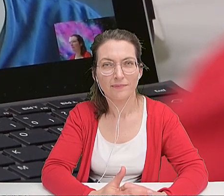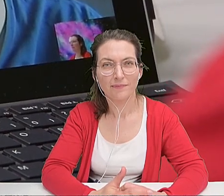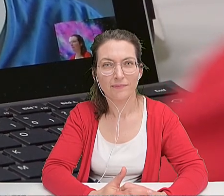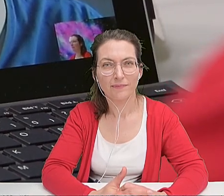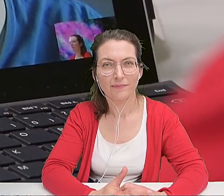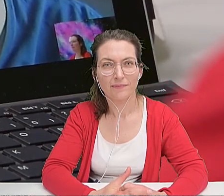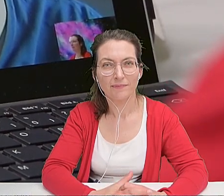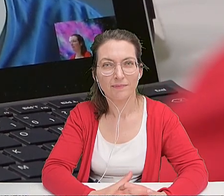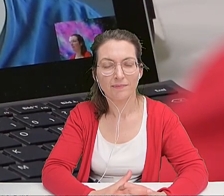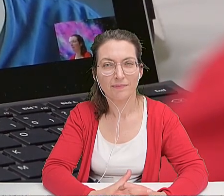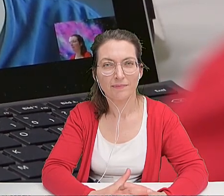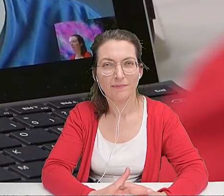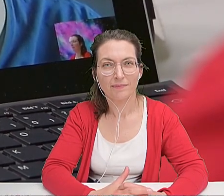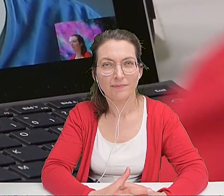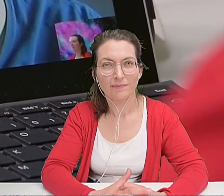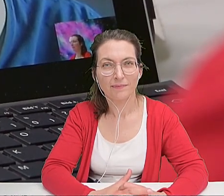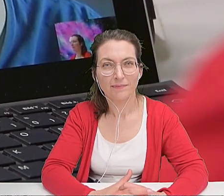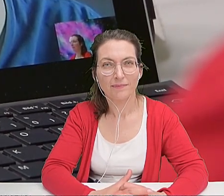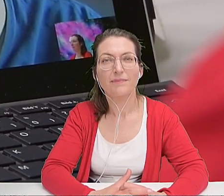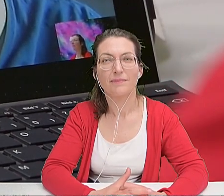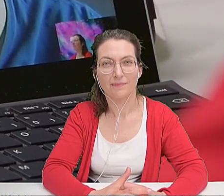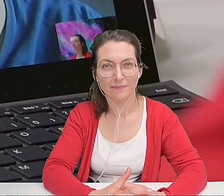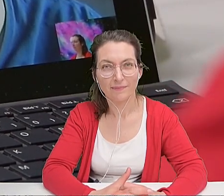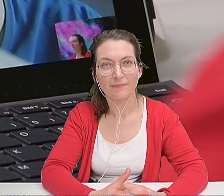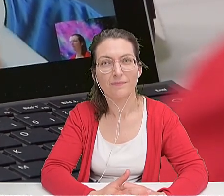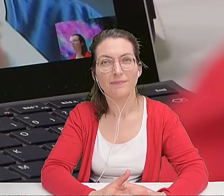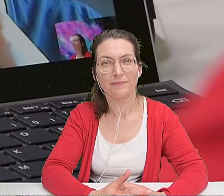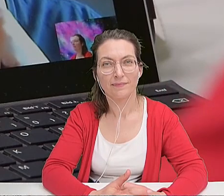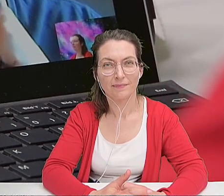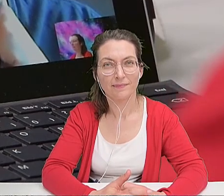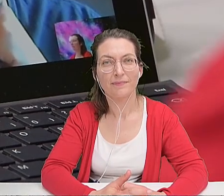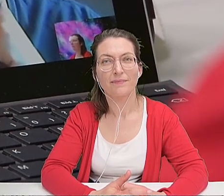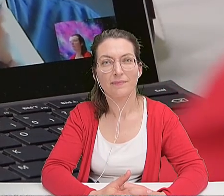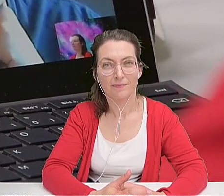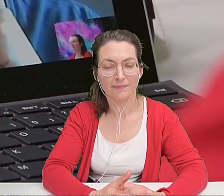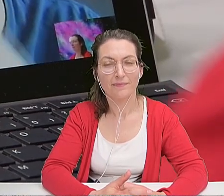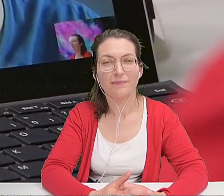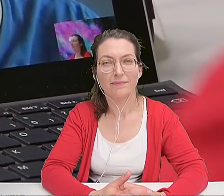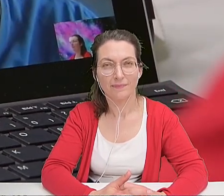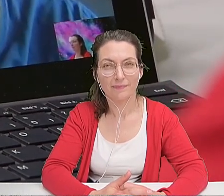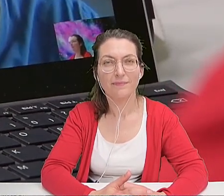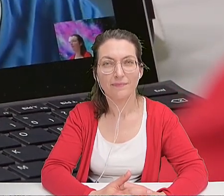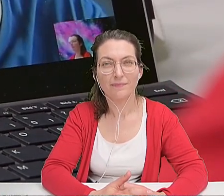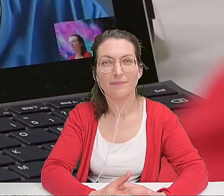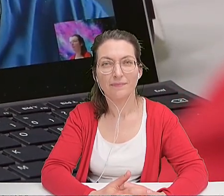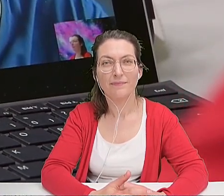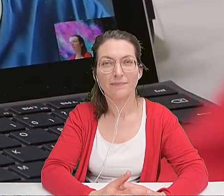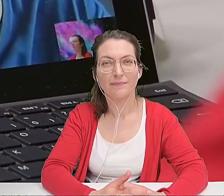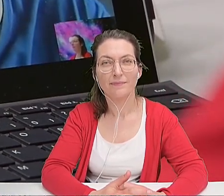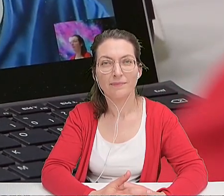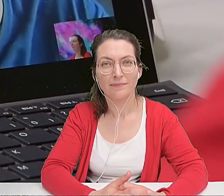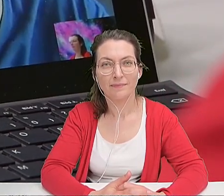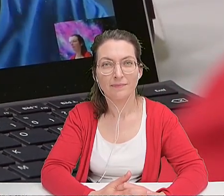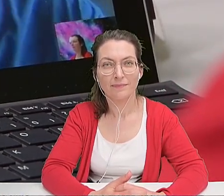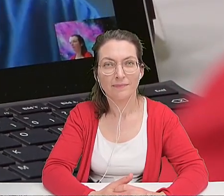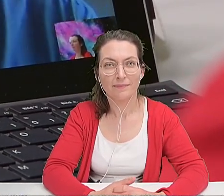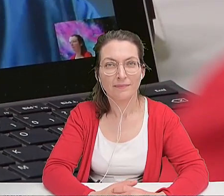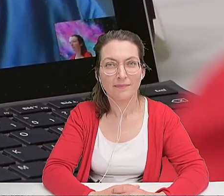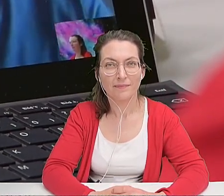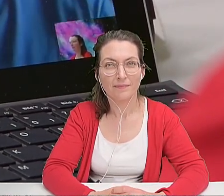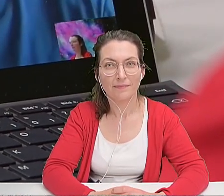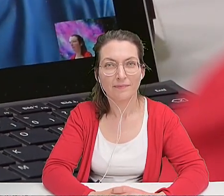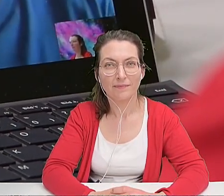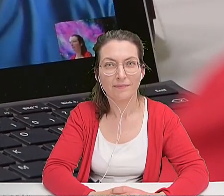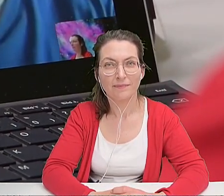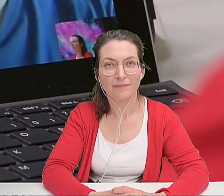nicht selber Informatikerin oder Informatiker werden will, muss ja nicht jeder. Es gibt viele, viele schöne andere und wichtige Dinge, auch wie wir gerade ja jetzt auch sehen